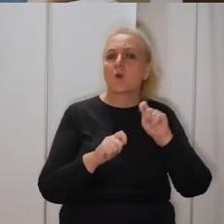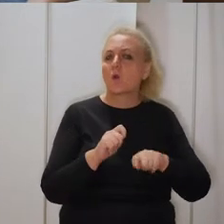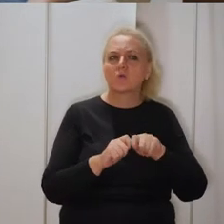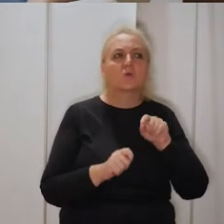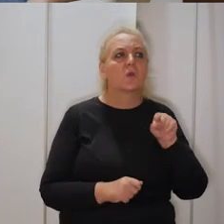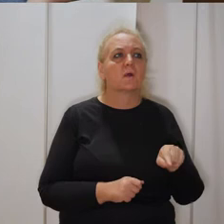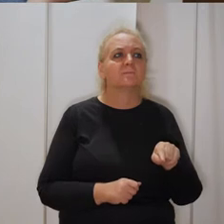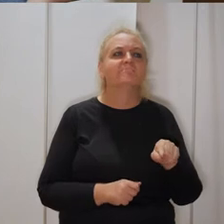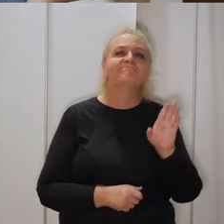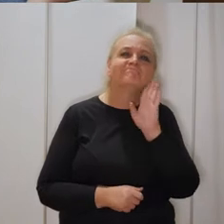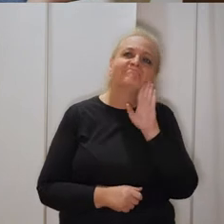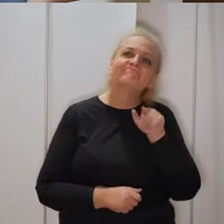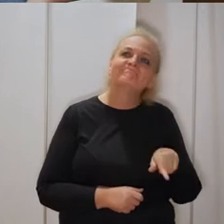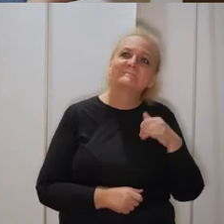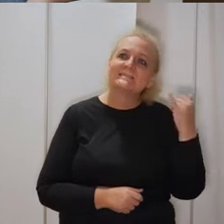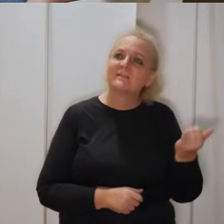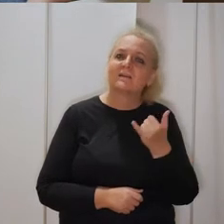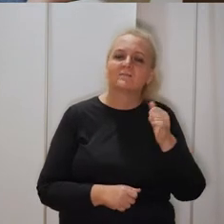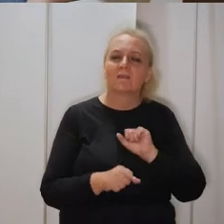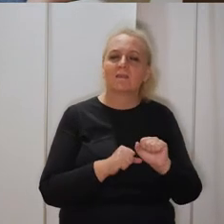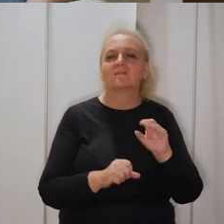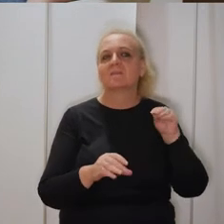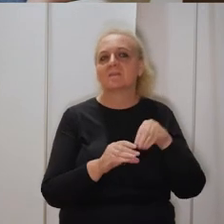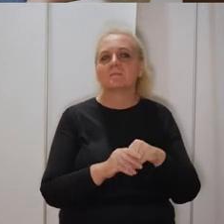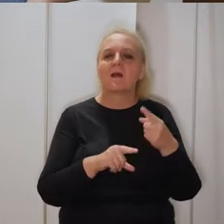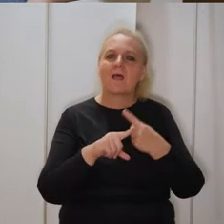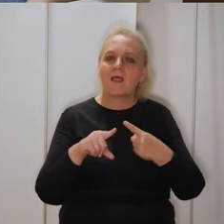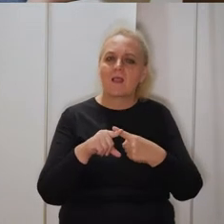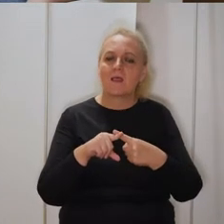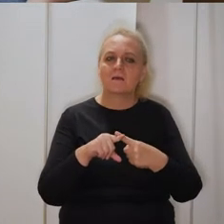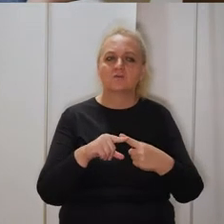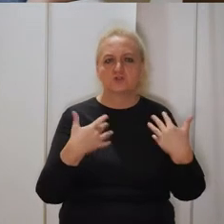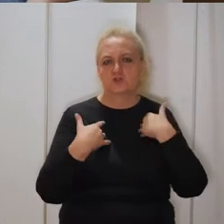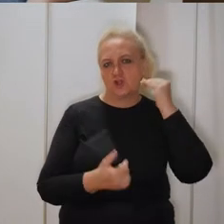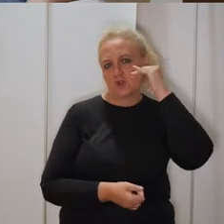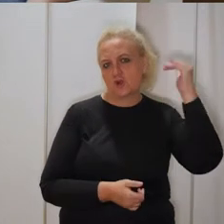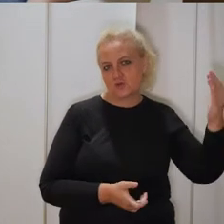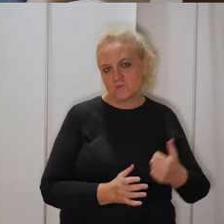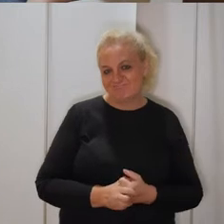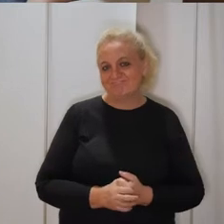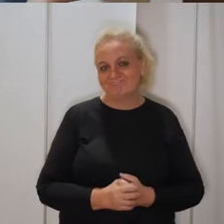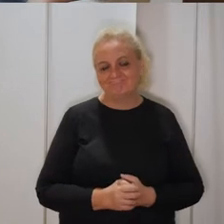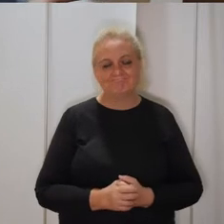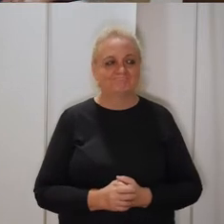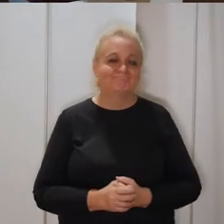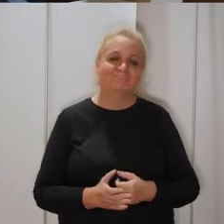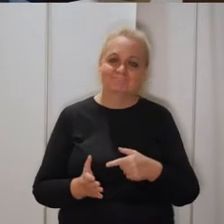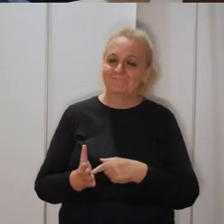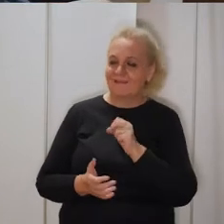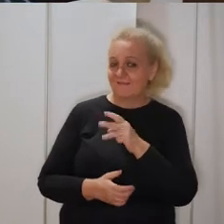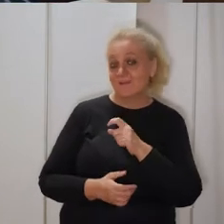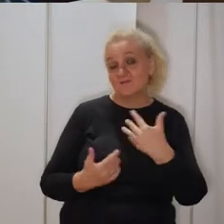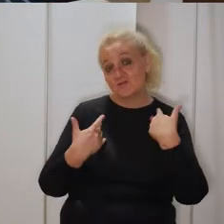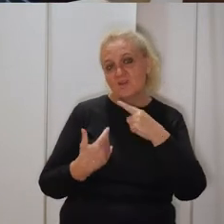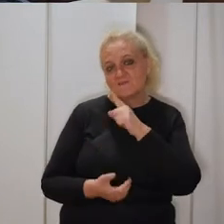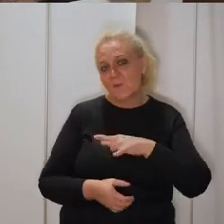jest nieodłącznym i jeszcze dość nieposkromionym elementem życia dorosłego. Elementem życia w